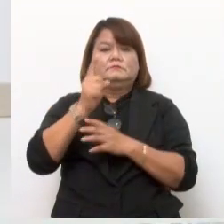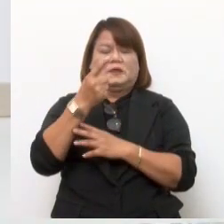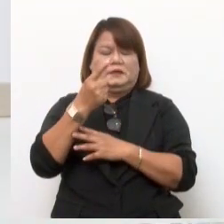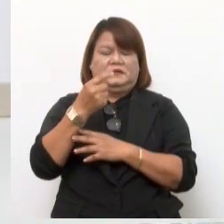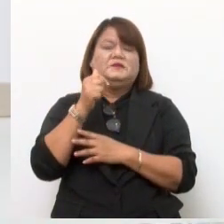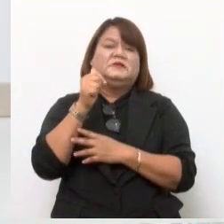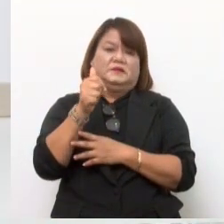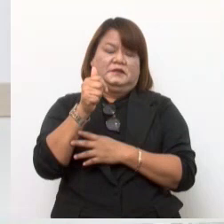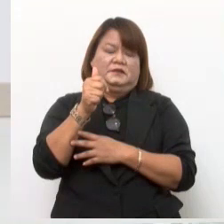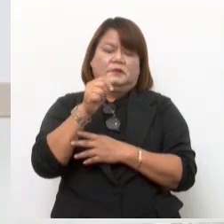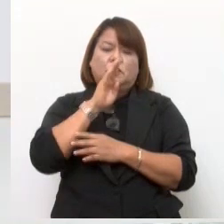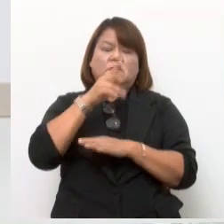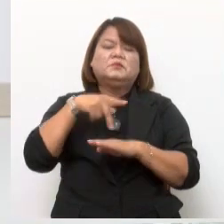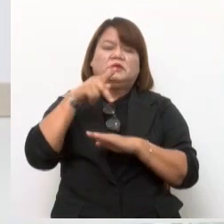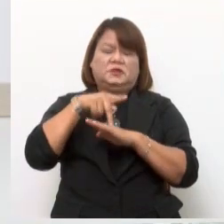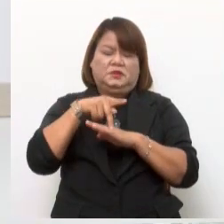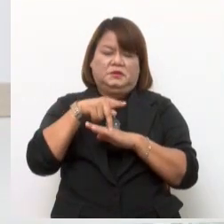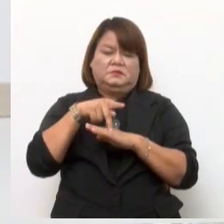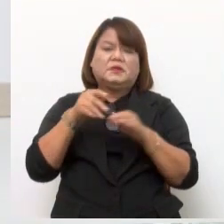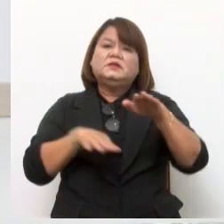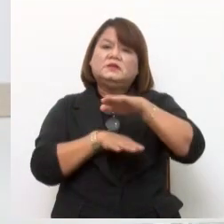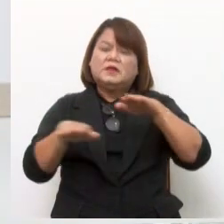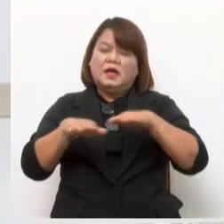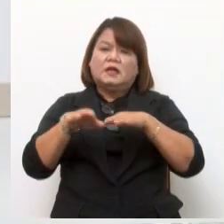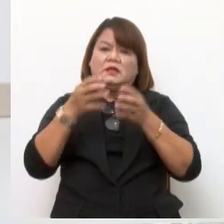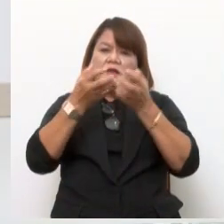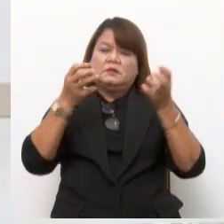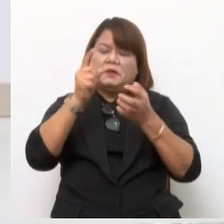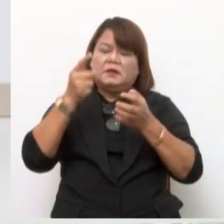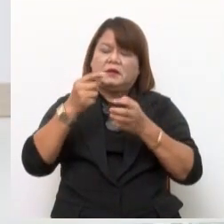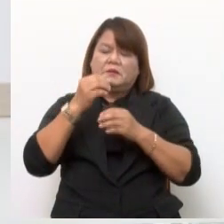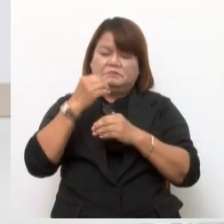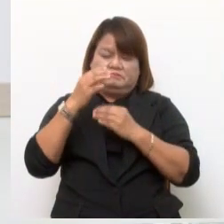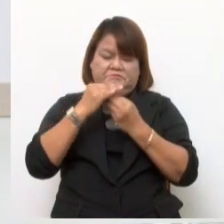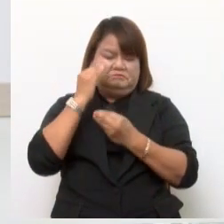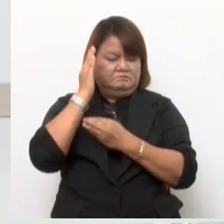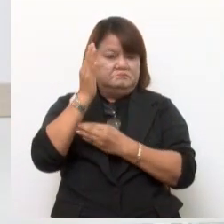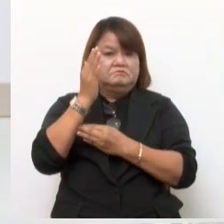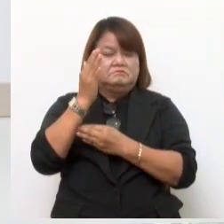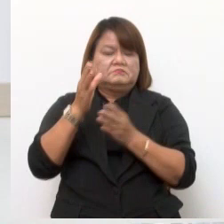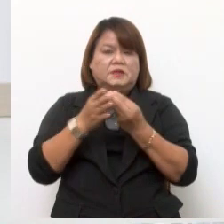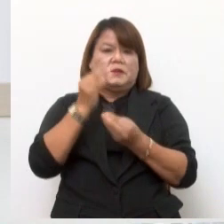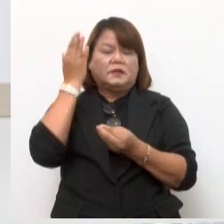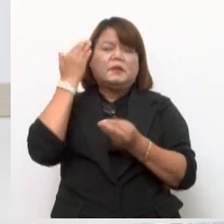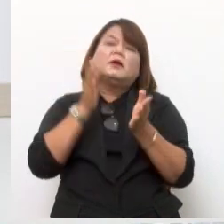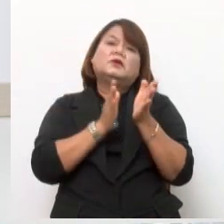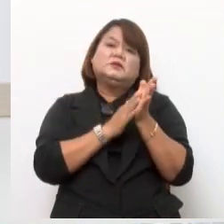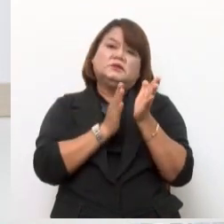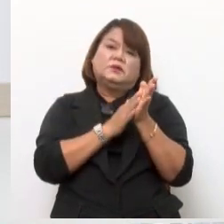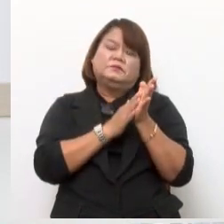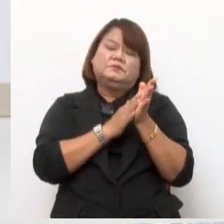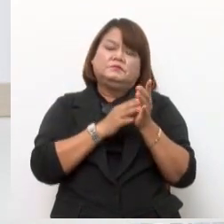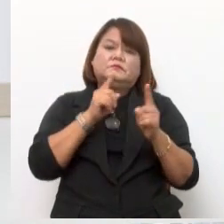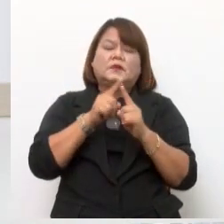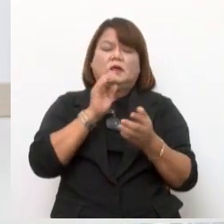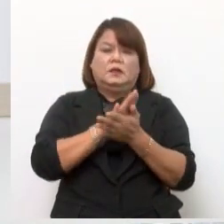เราพูดถึงพื้นที่เป็นฐานนวัตกรรมขับเคลื่อนวันนี้เราก็เห็นสัปดาห์ที่ผ่านมาก็ขอชื่นชมที่โรงเรียนใน